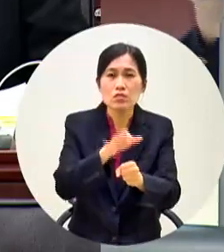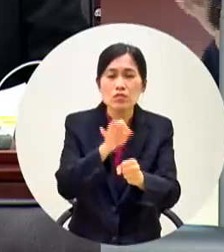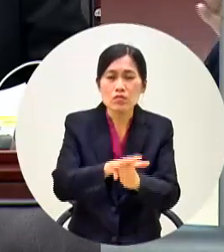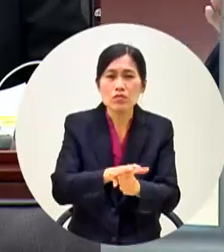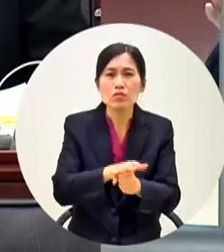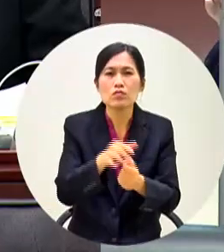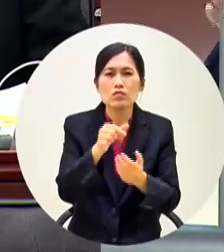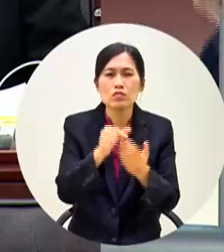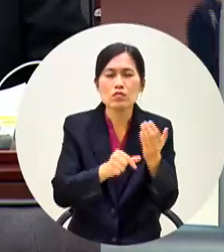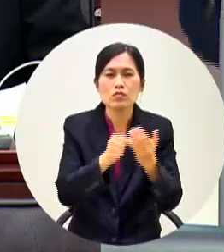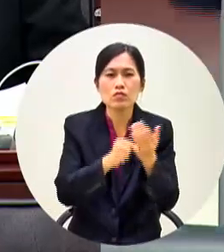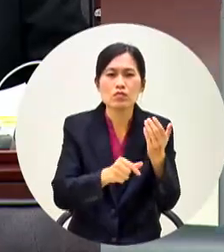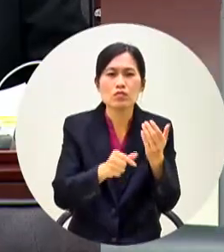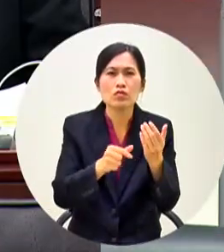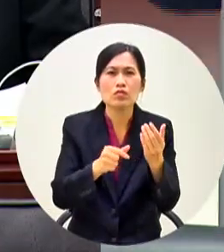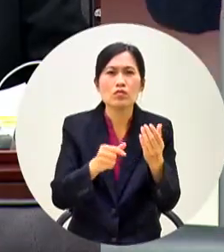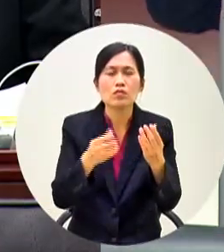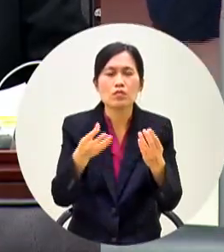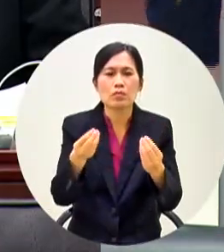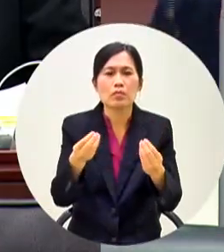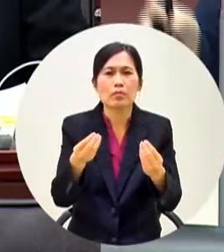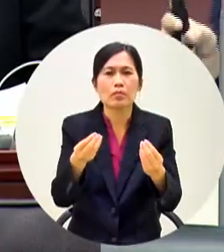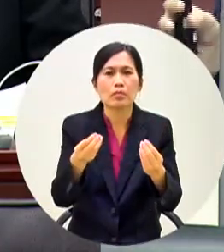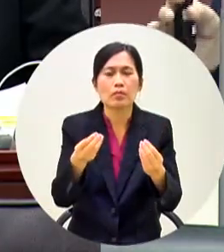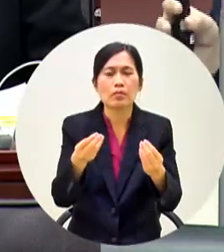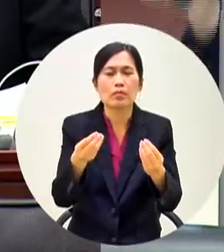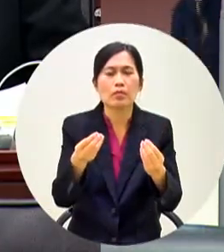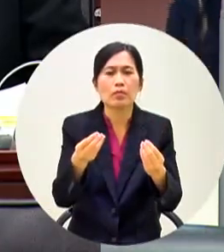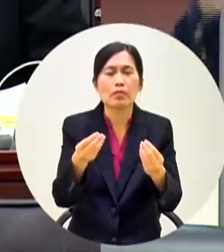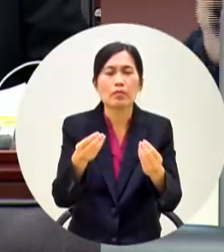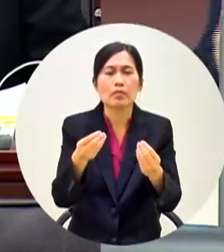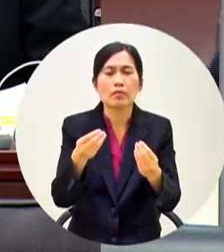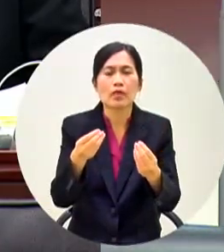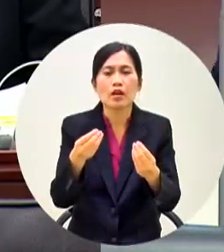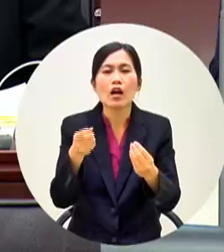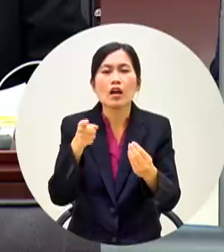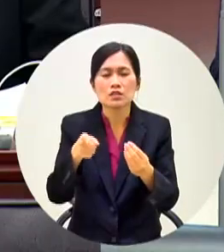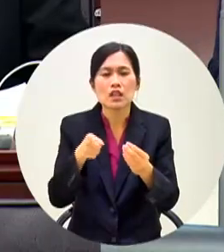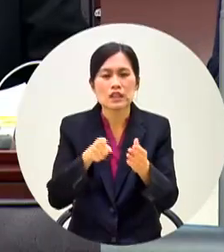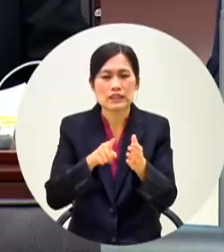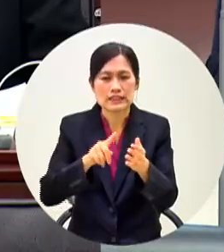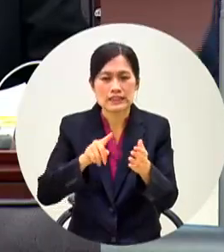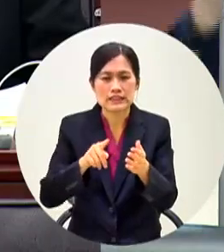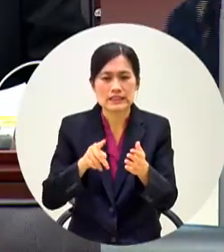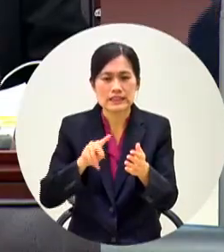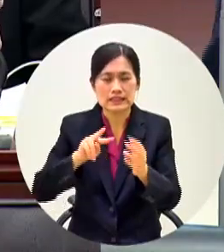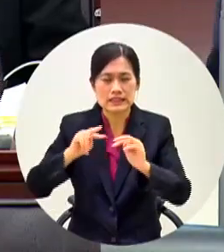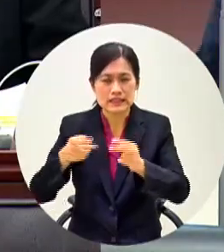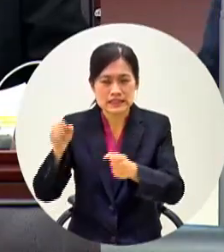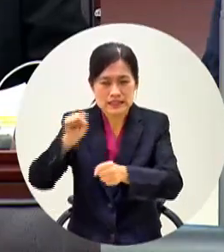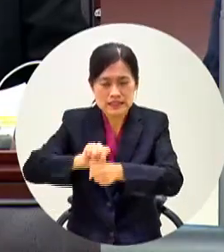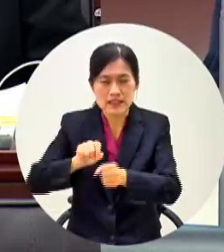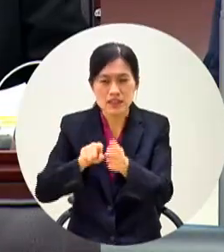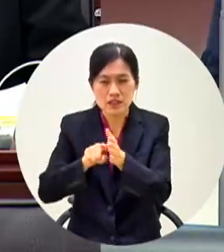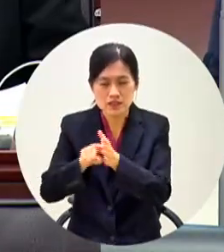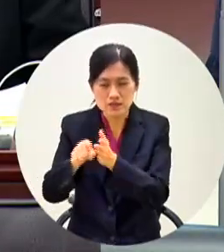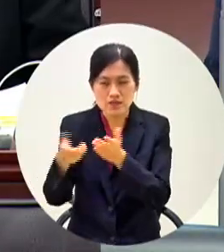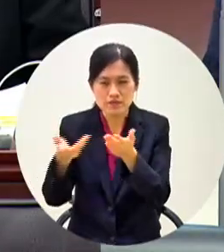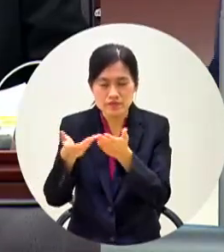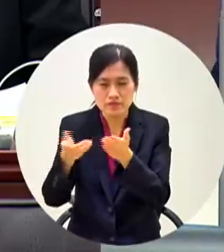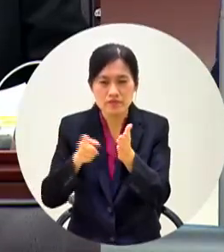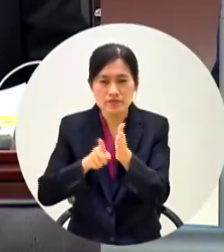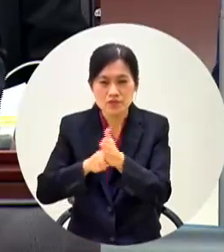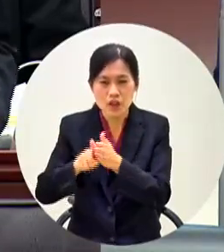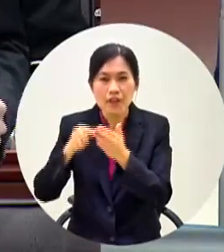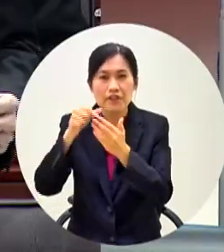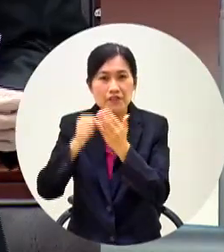里面是有出现的，所以当时他的这个部分是有专法的概念，专案专法的概念，所以